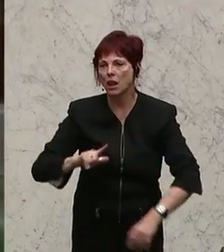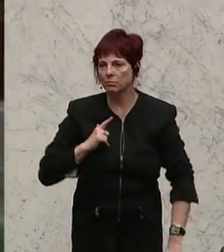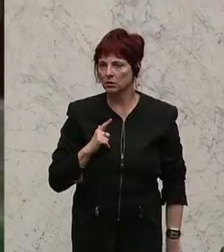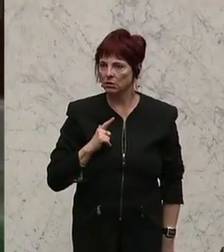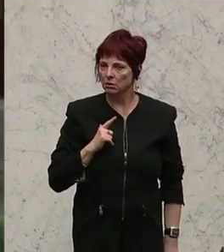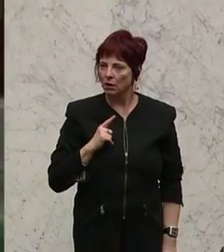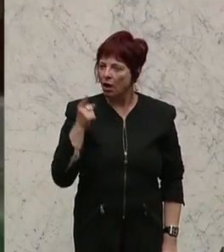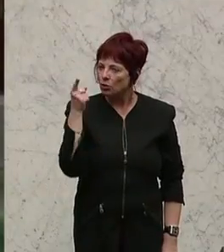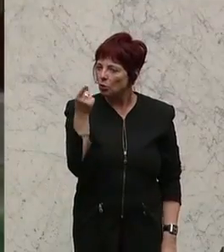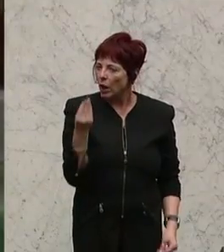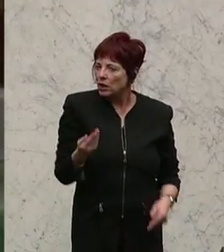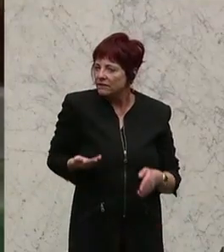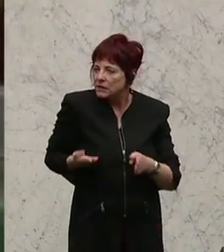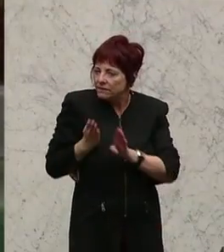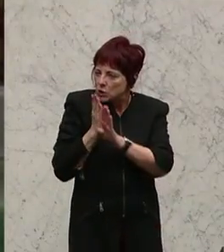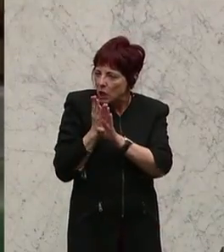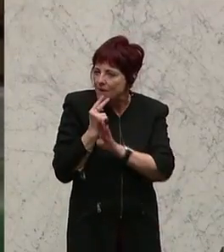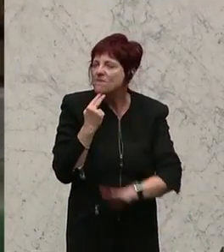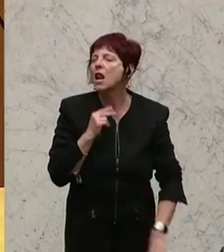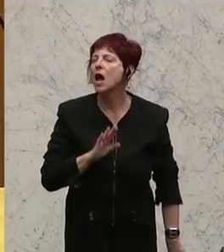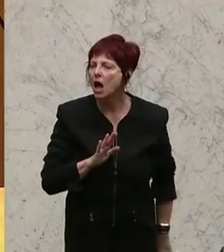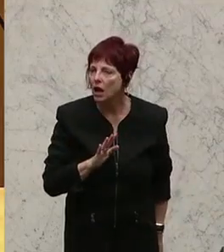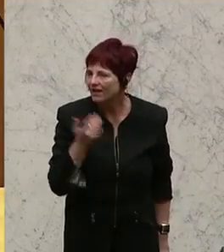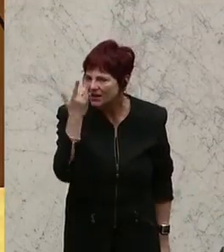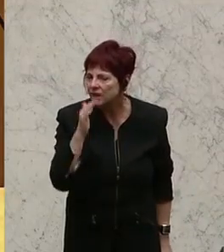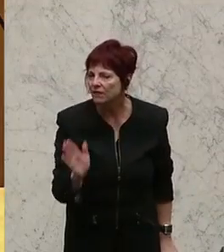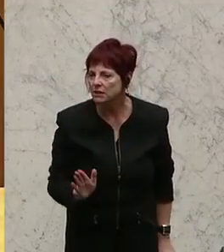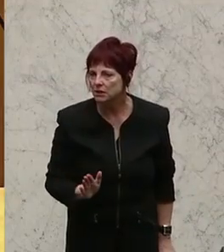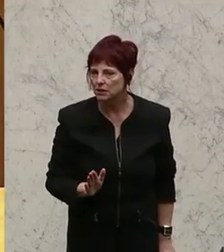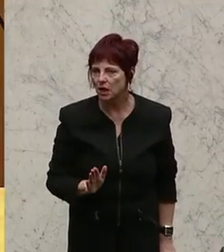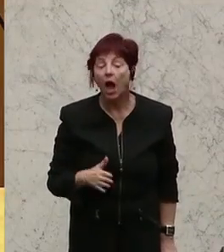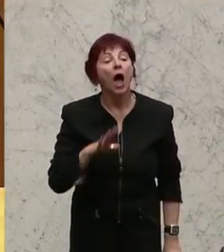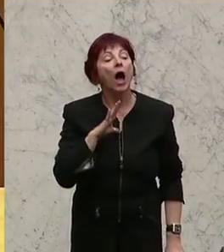zum Zudecken hast, aber ich darf dir eines sagen.